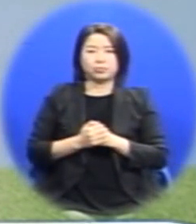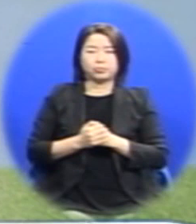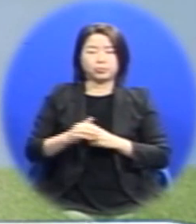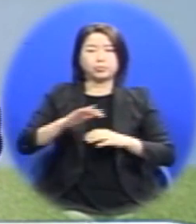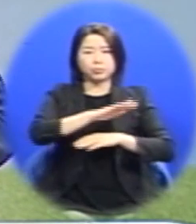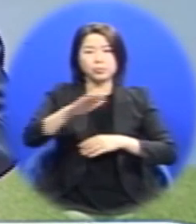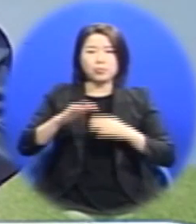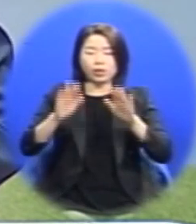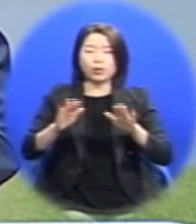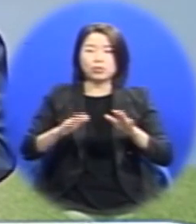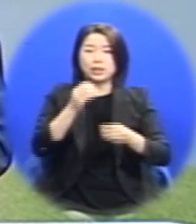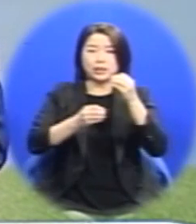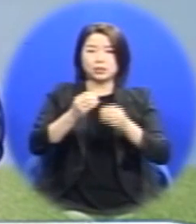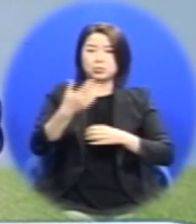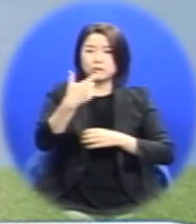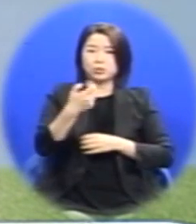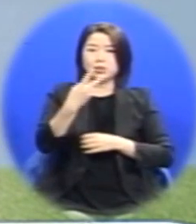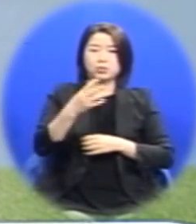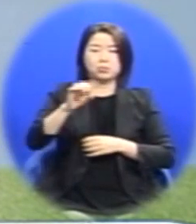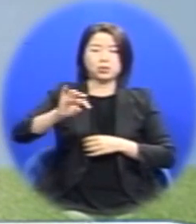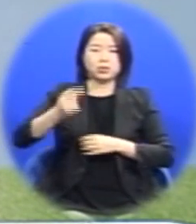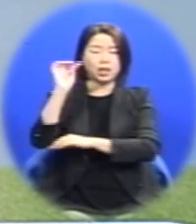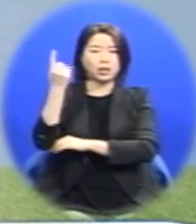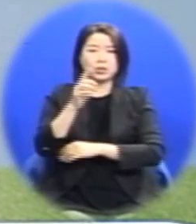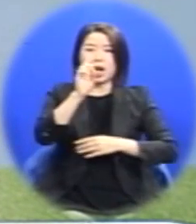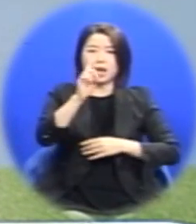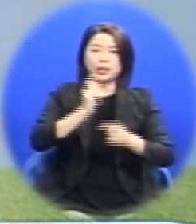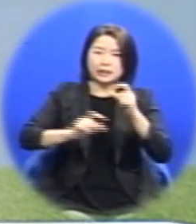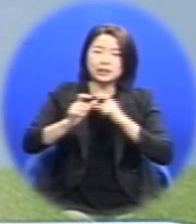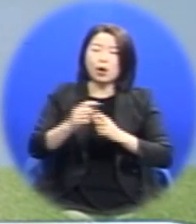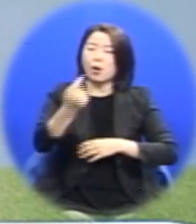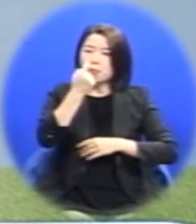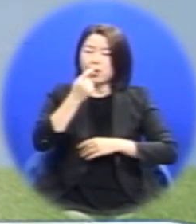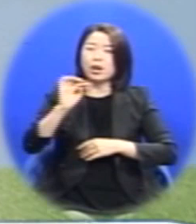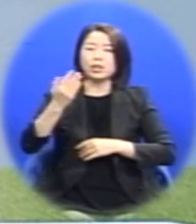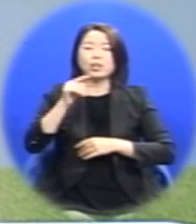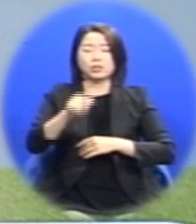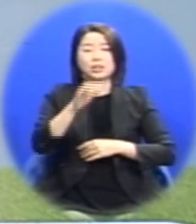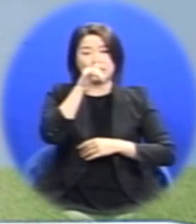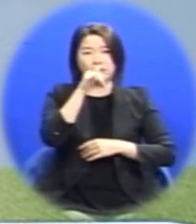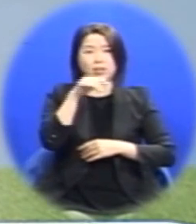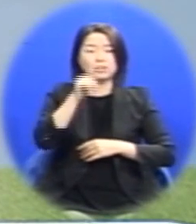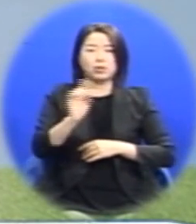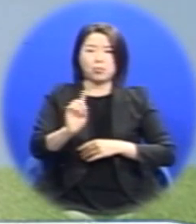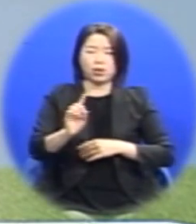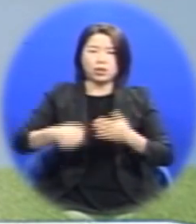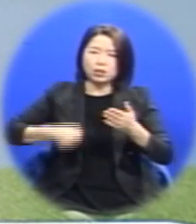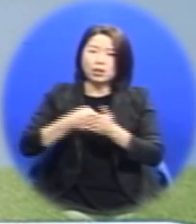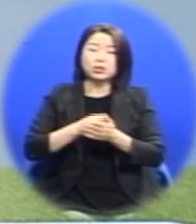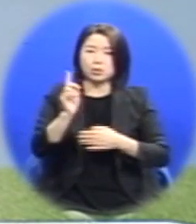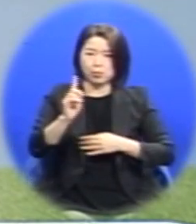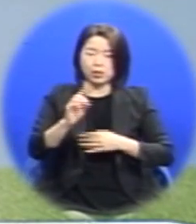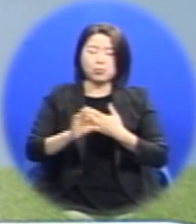우리가 오늘 이 시편 62편에서 다윗에게서 한 가지 더 우리가 배워야 할 것이 있는데 그것은 결정적인